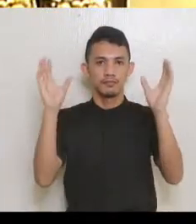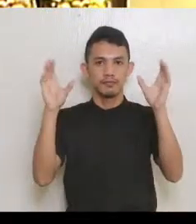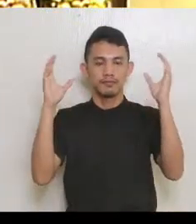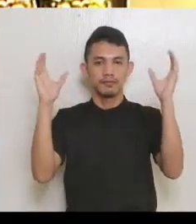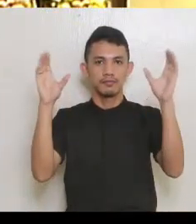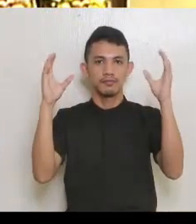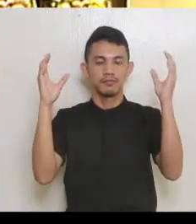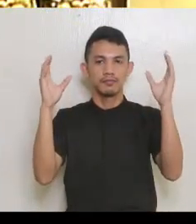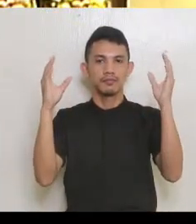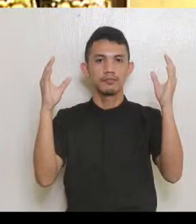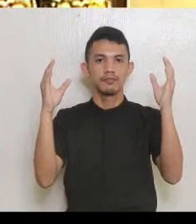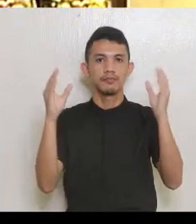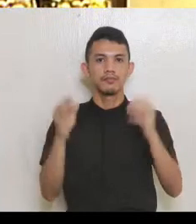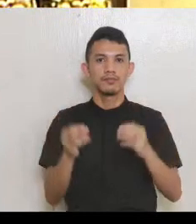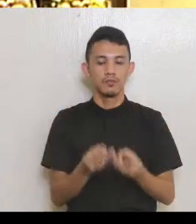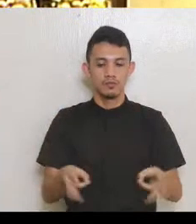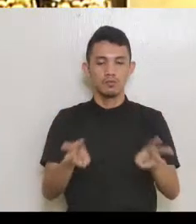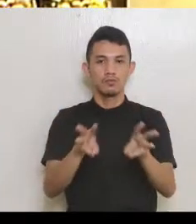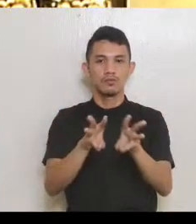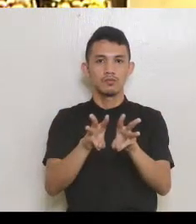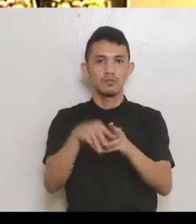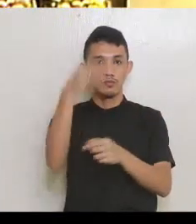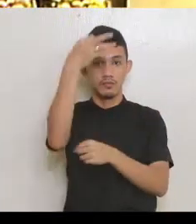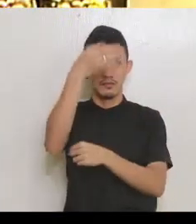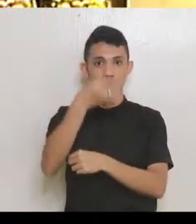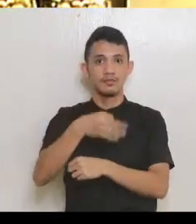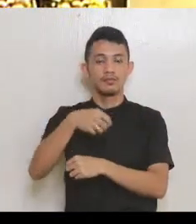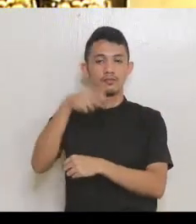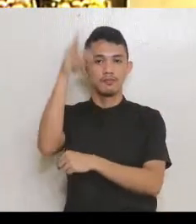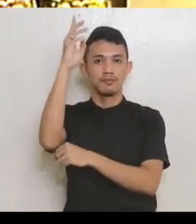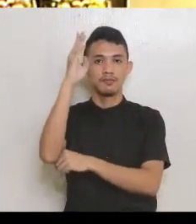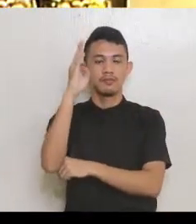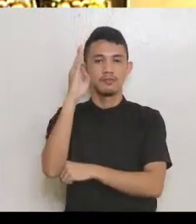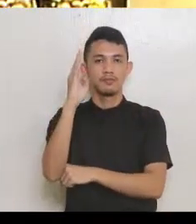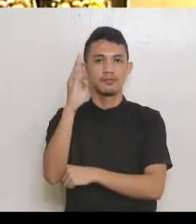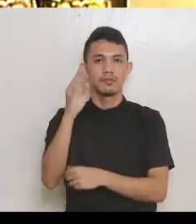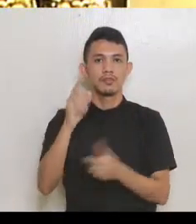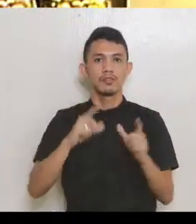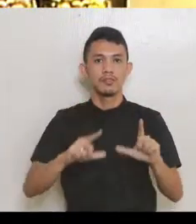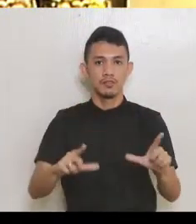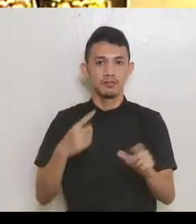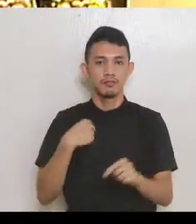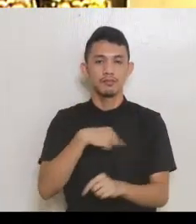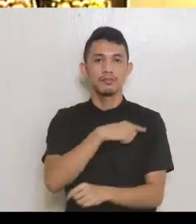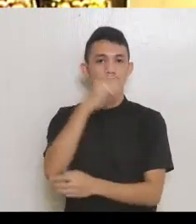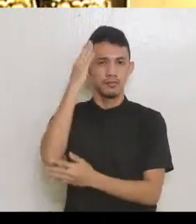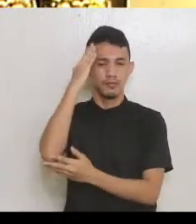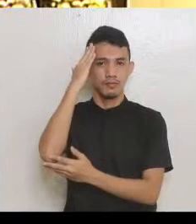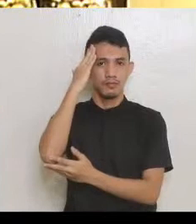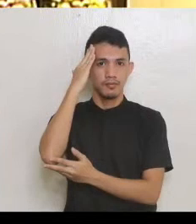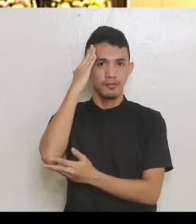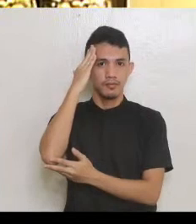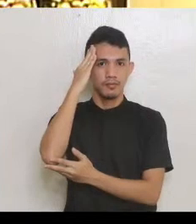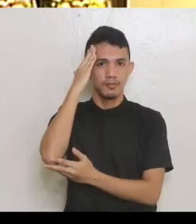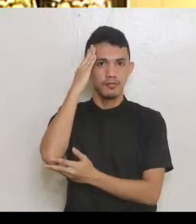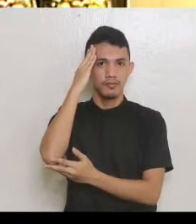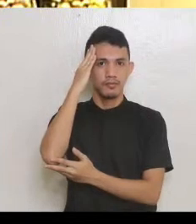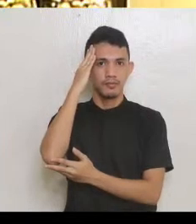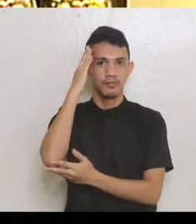kita tubangan sa Ginoo. Ato sa makausapa ilhon, atong